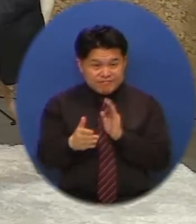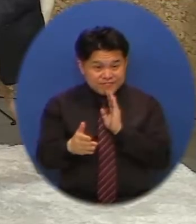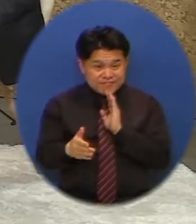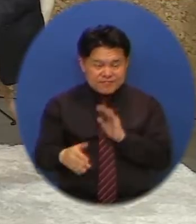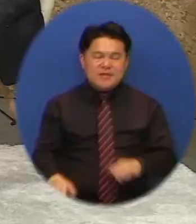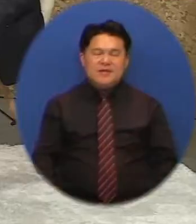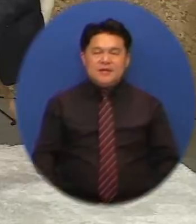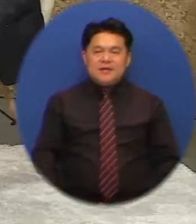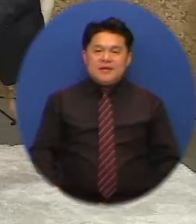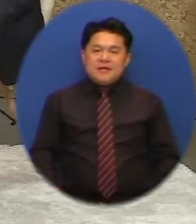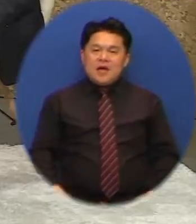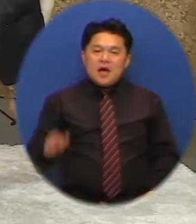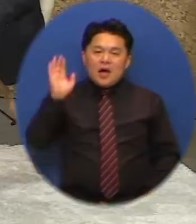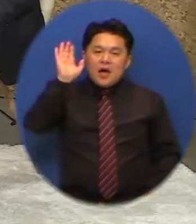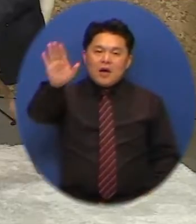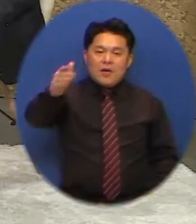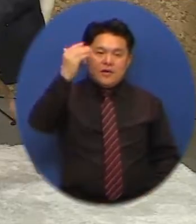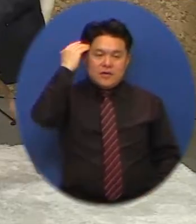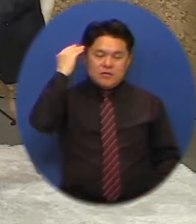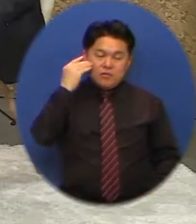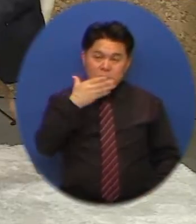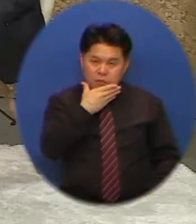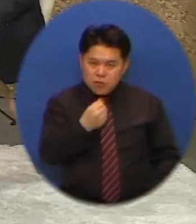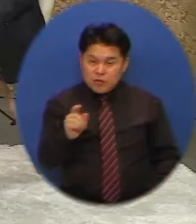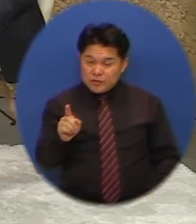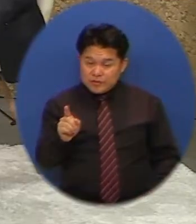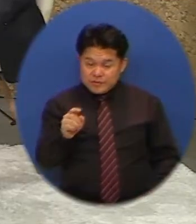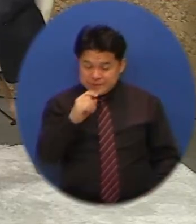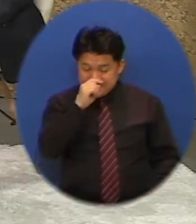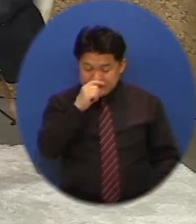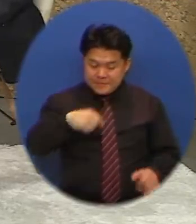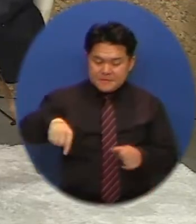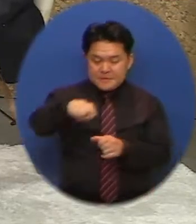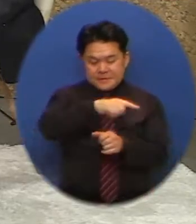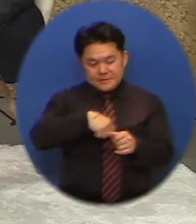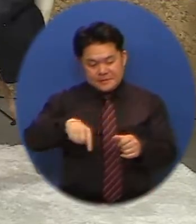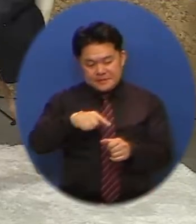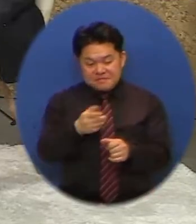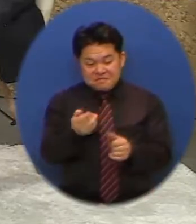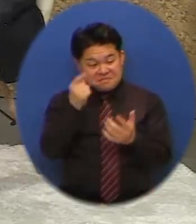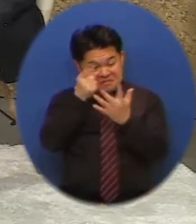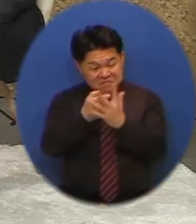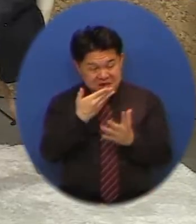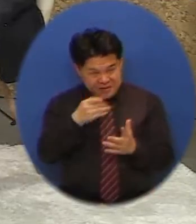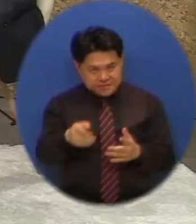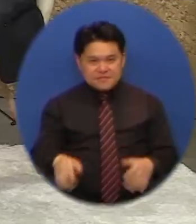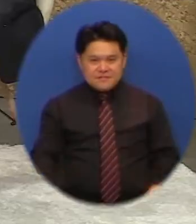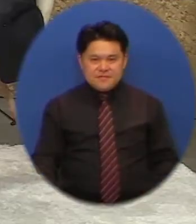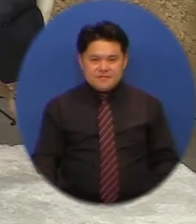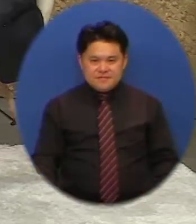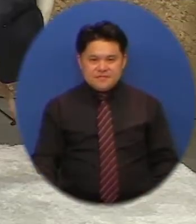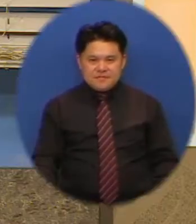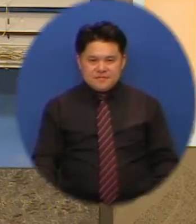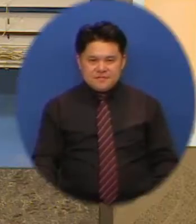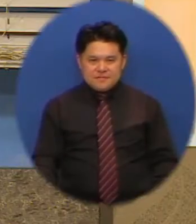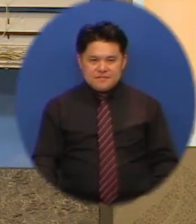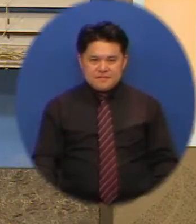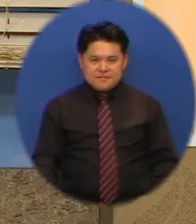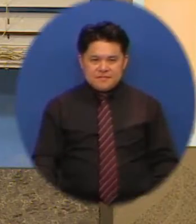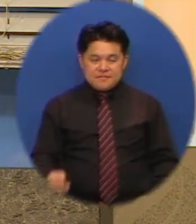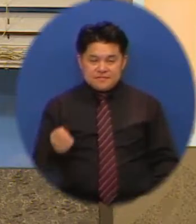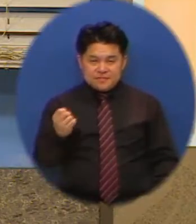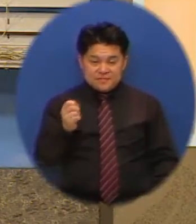주시면서 어떤 앞으로의 우리나라 복지의 어떤 그 흐름을 좀 읽을 수 있었던 것 같습니다. 회장님 말씀을 통해서요. 좀